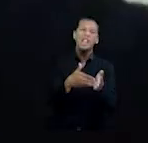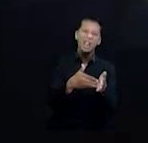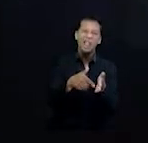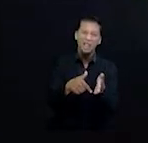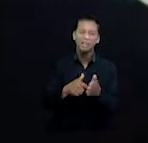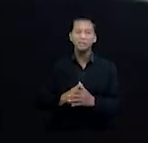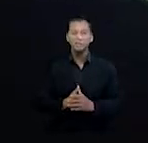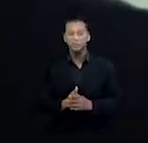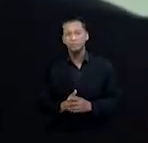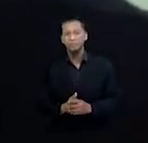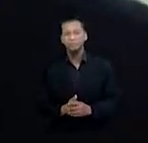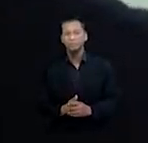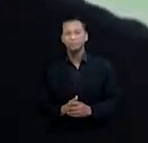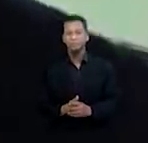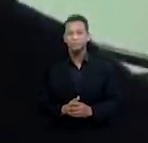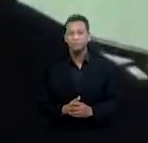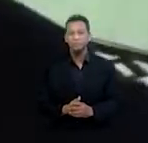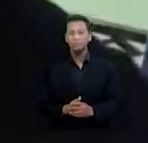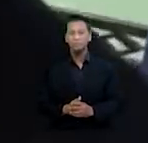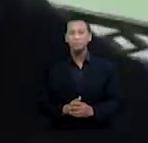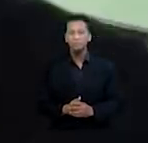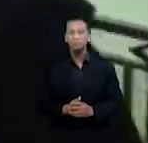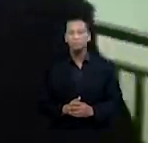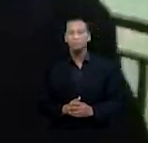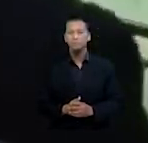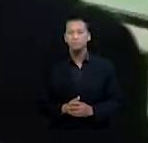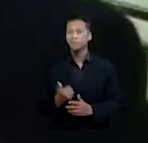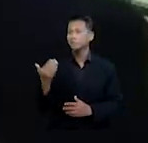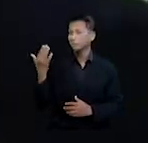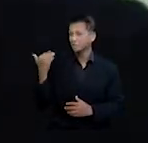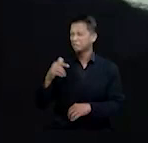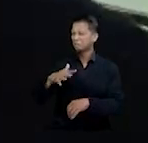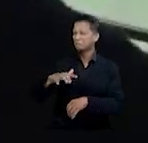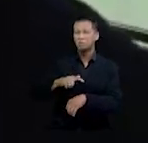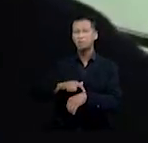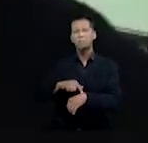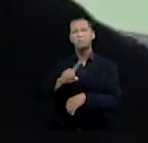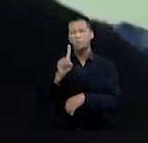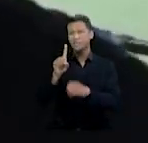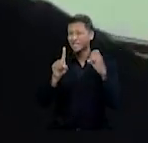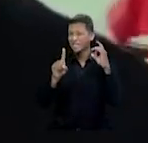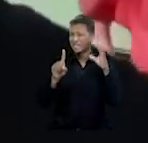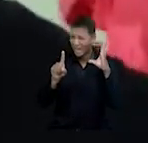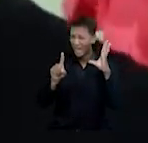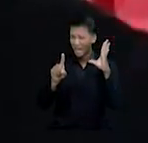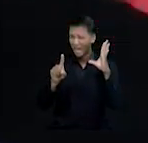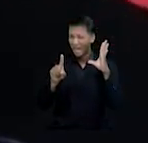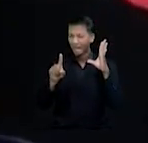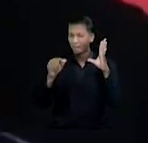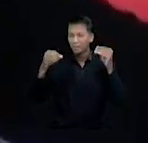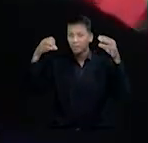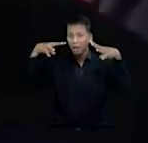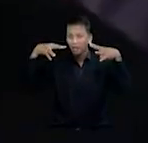Banjir lagi, Bang. Tadi pada saat sekitar jam 1 mendung ya, air